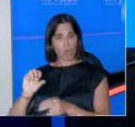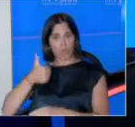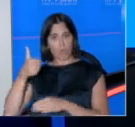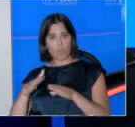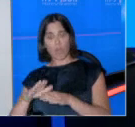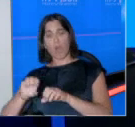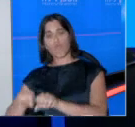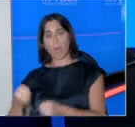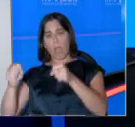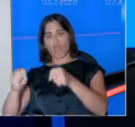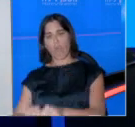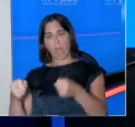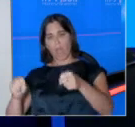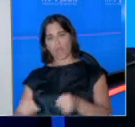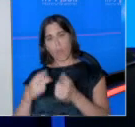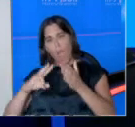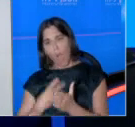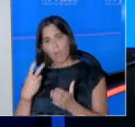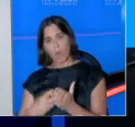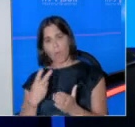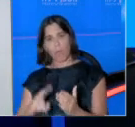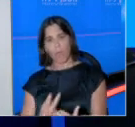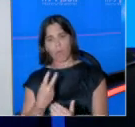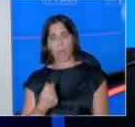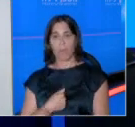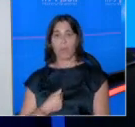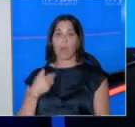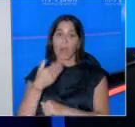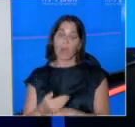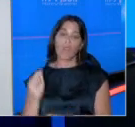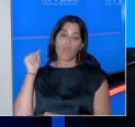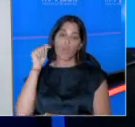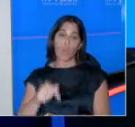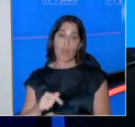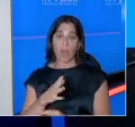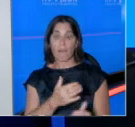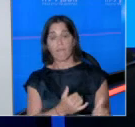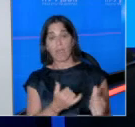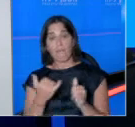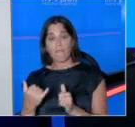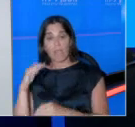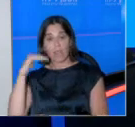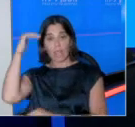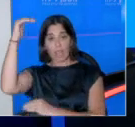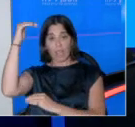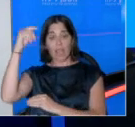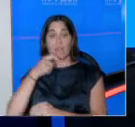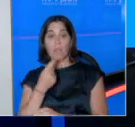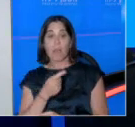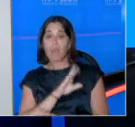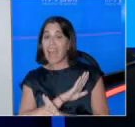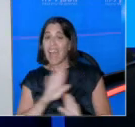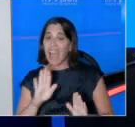את הכלים פעם אחרי פעם אחרי פעם, אחרי שהוא הלך והביא את גנץ עם האמירה, רק לא ביבי,